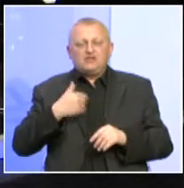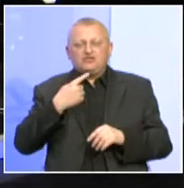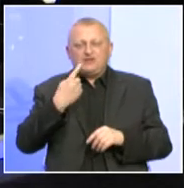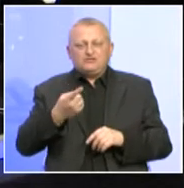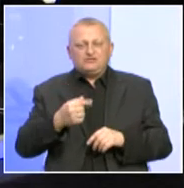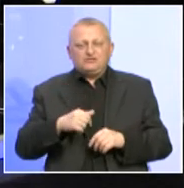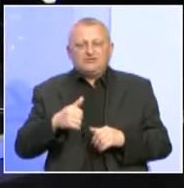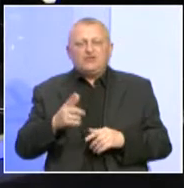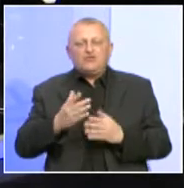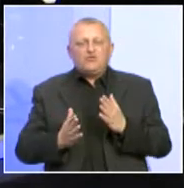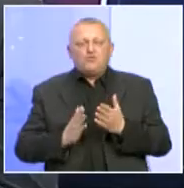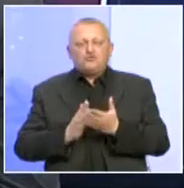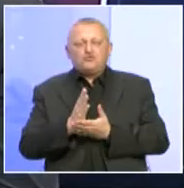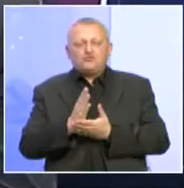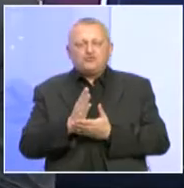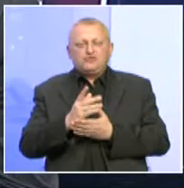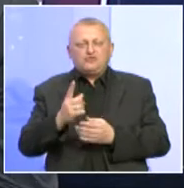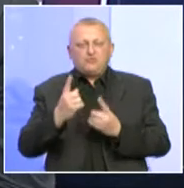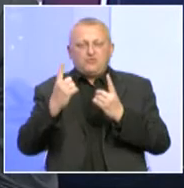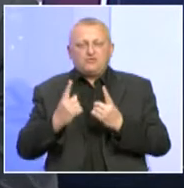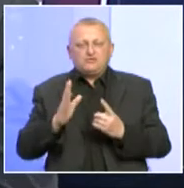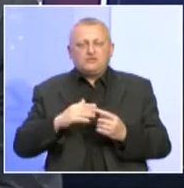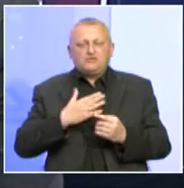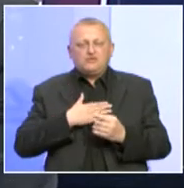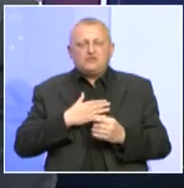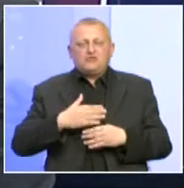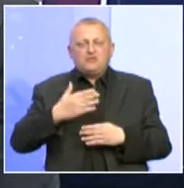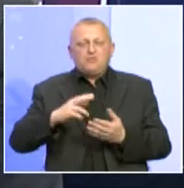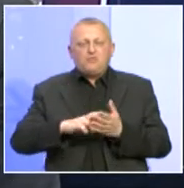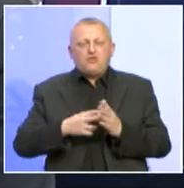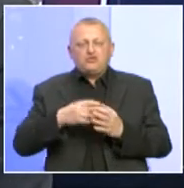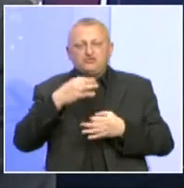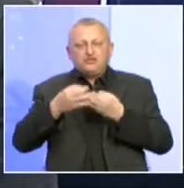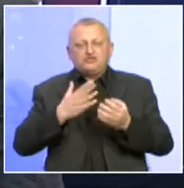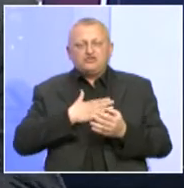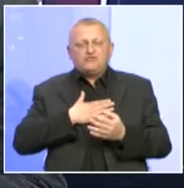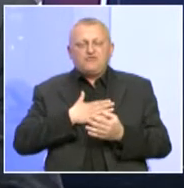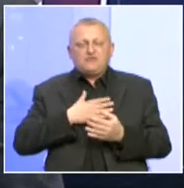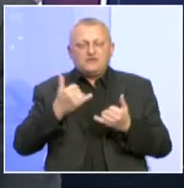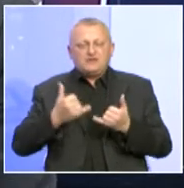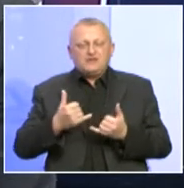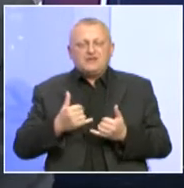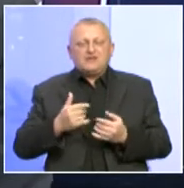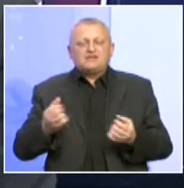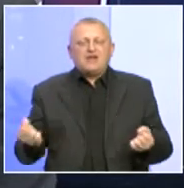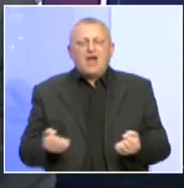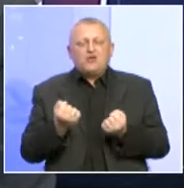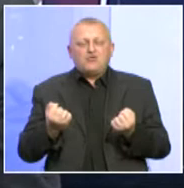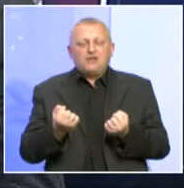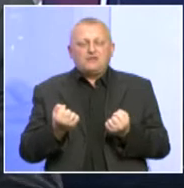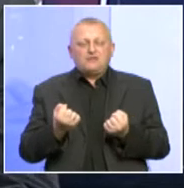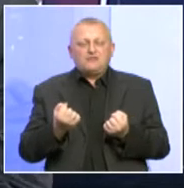reč inače o tom slučaju, naravno opozicija ima svoje stave, pozicije svoje, političke analitičari svoje. Ono što je danas aktuelno jeste